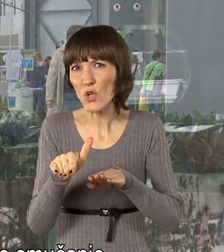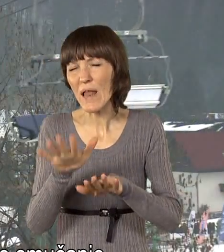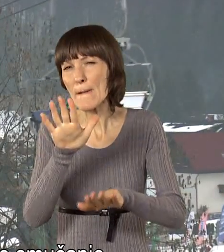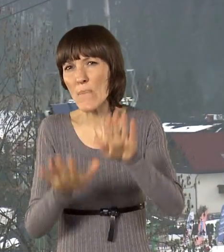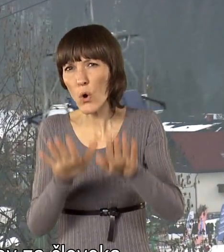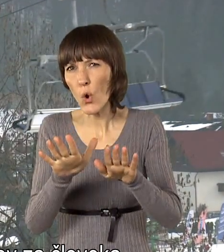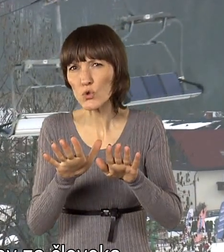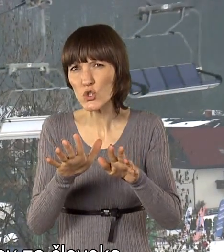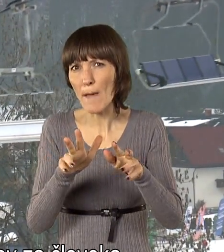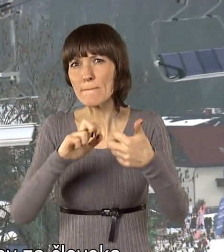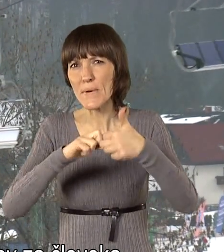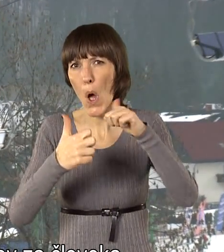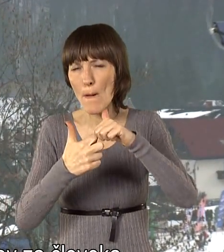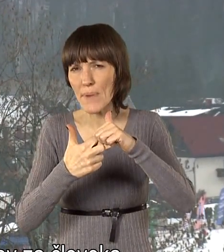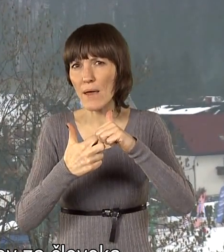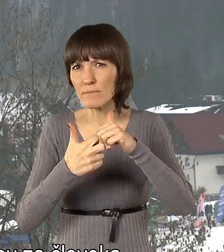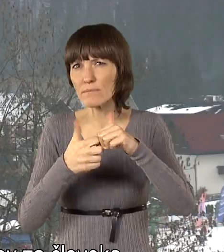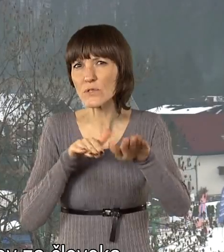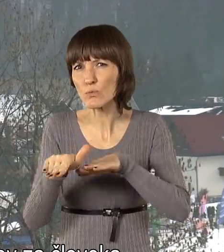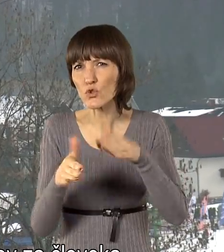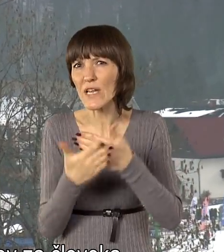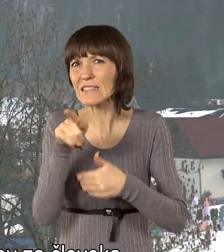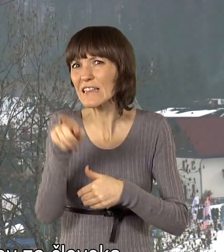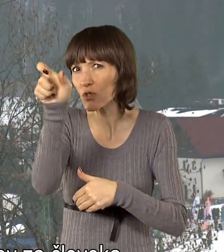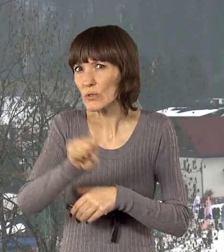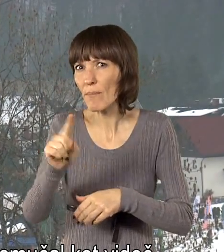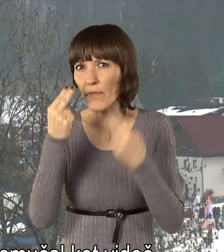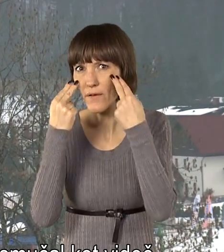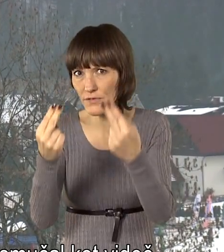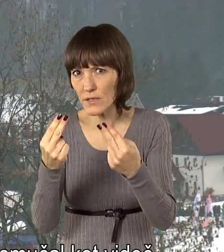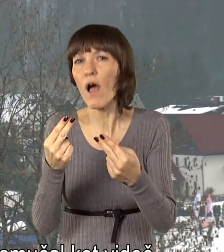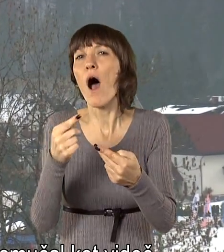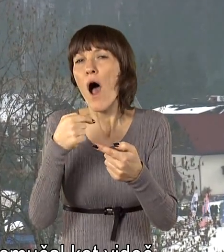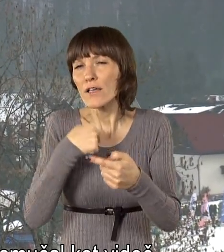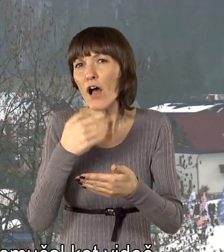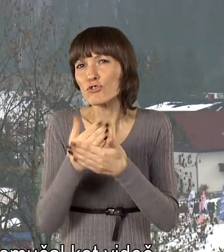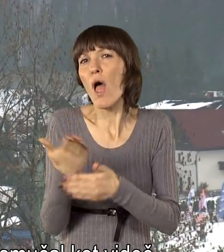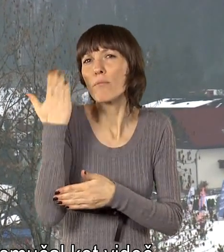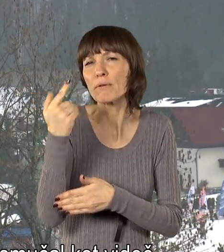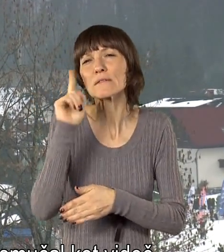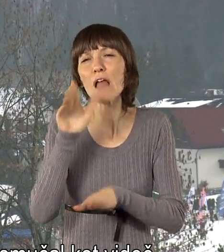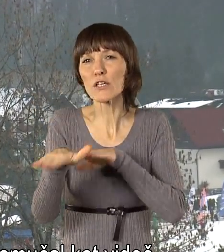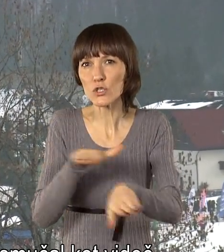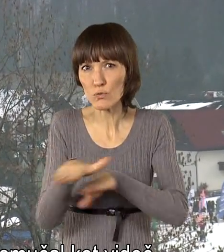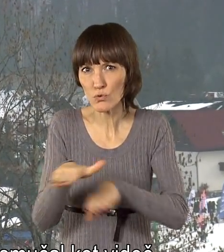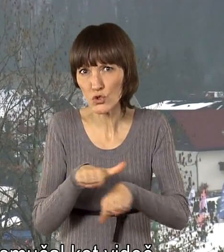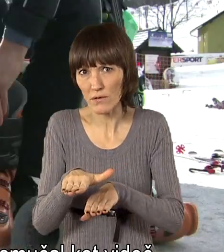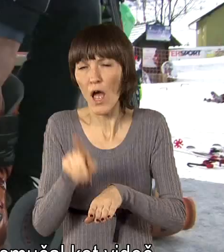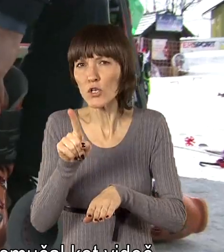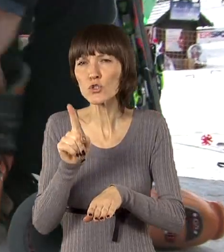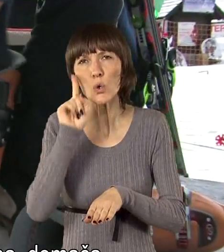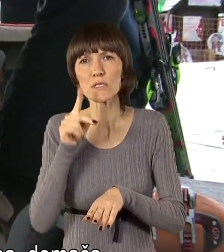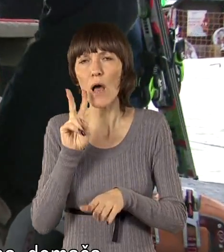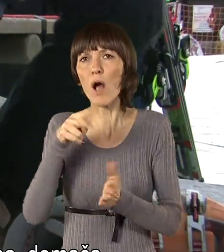en najbolj kompleksnih športov za človeka, ki ne vidi. Jaz sem vseeno nekaj presmučal, videč, tako da mi je ta postavitev